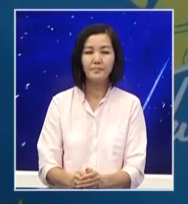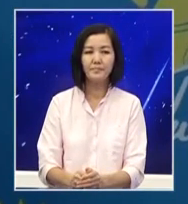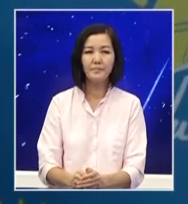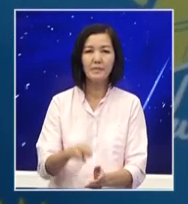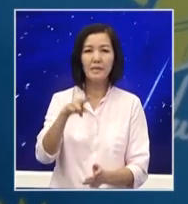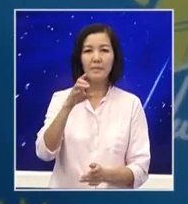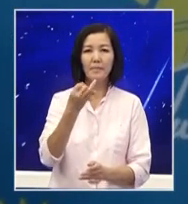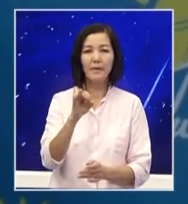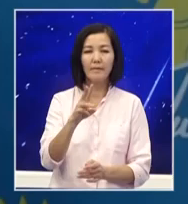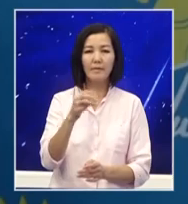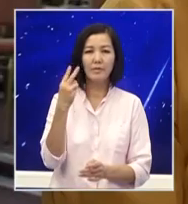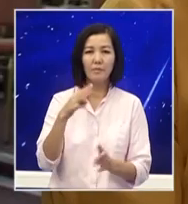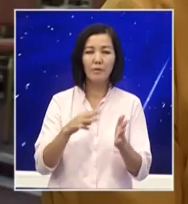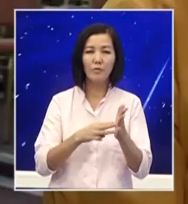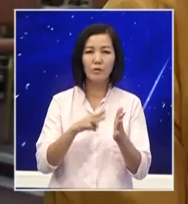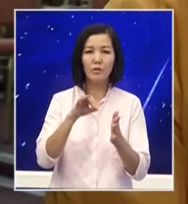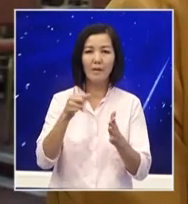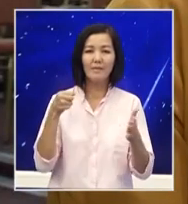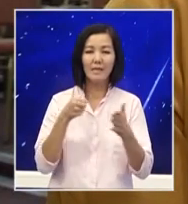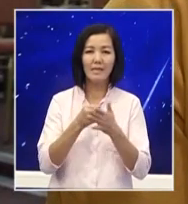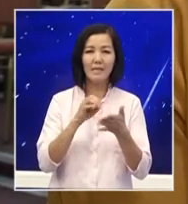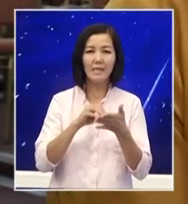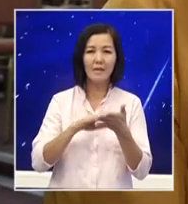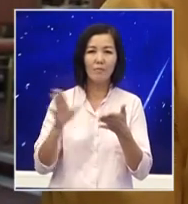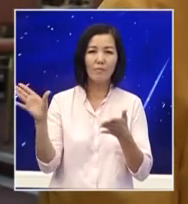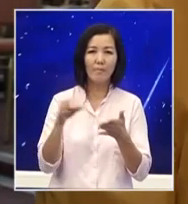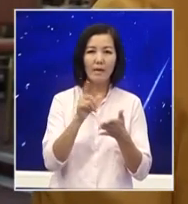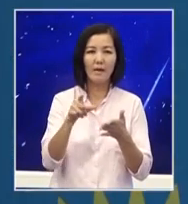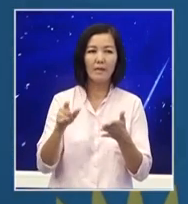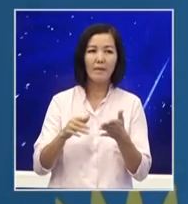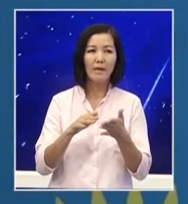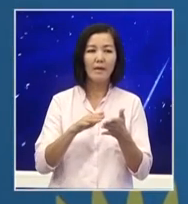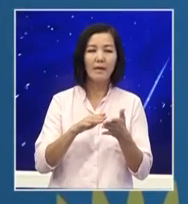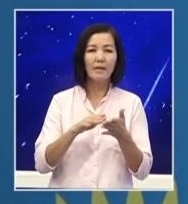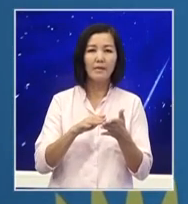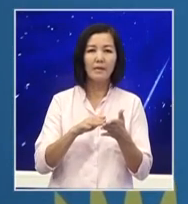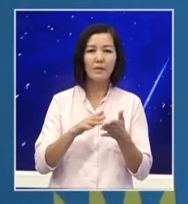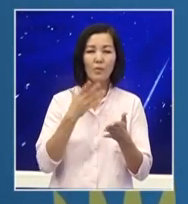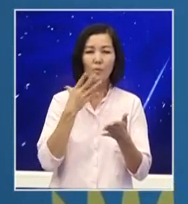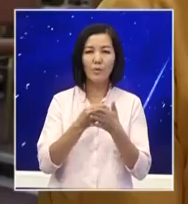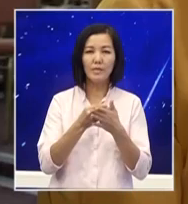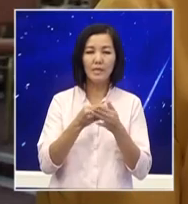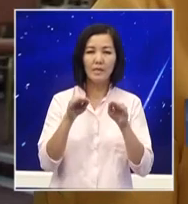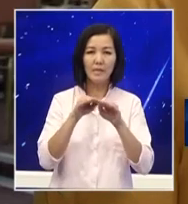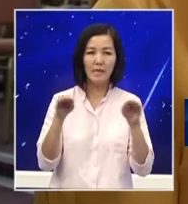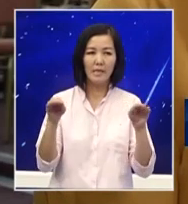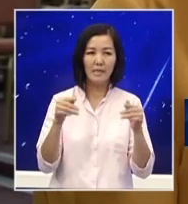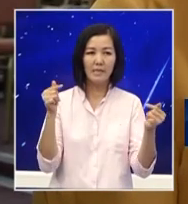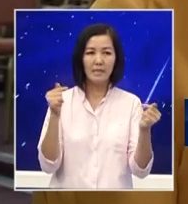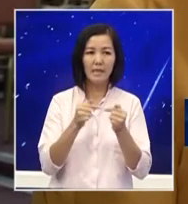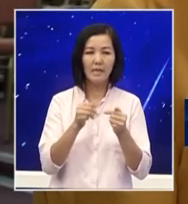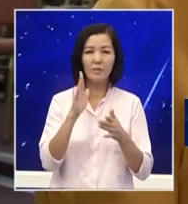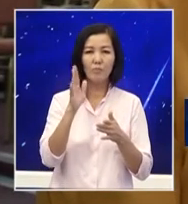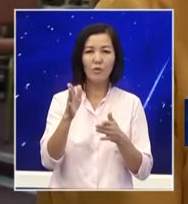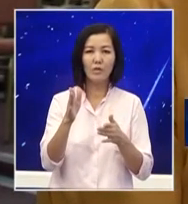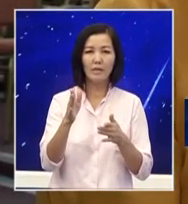Праймеризге 29 тамызға дейін тіркеліп болған азаматтардың барлығы бірнеше кезеңдерден өтіп, рейтингісіне сәйкес олар өздері біздің